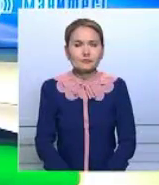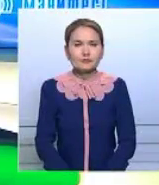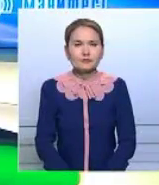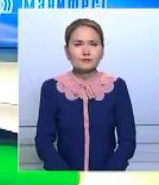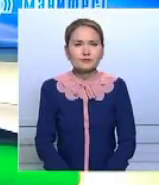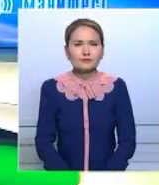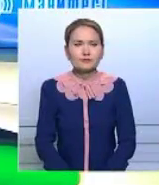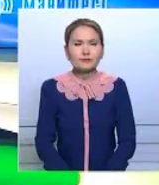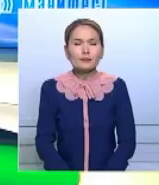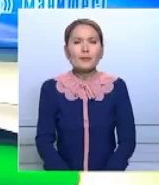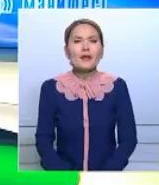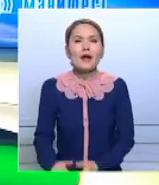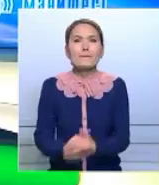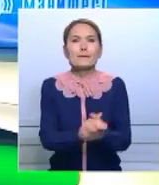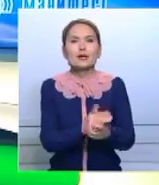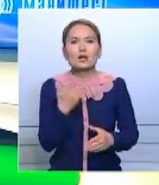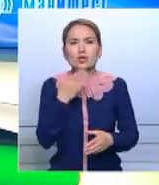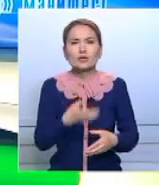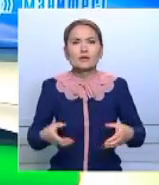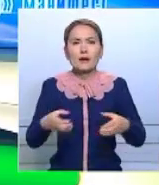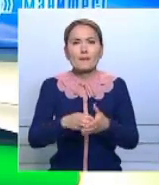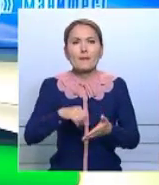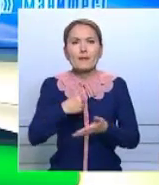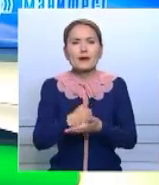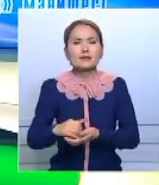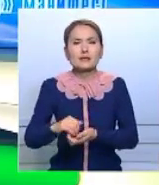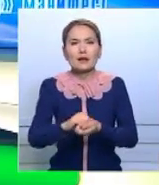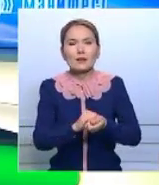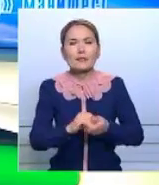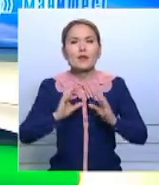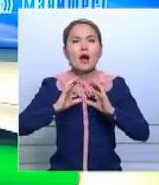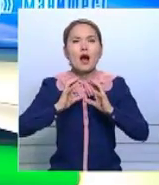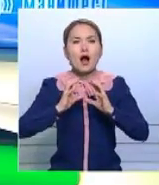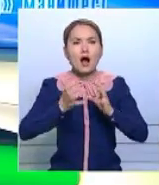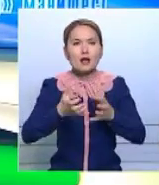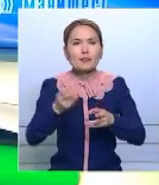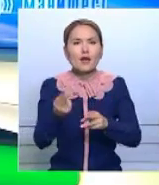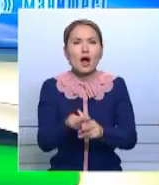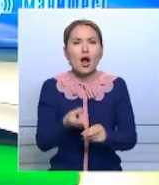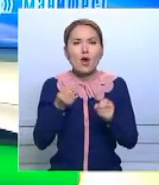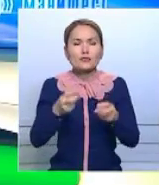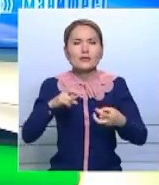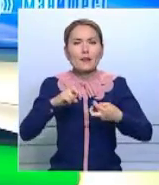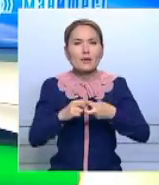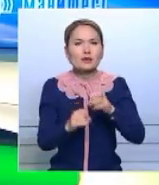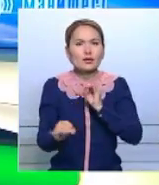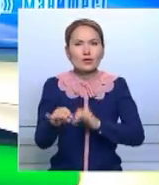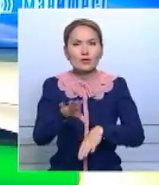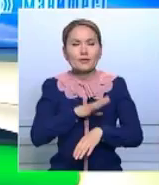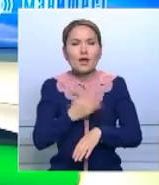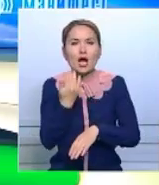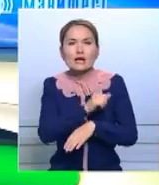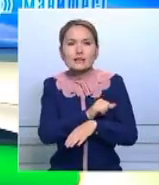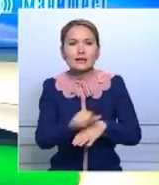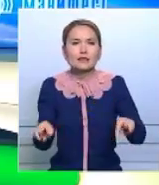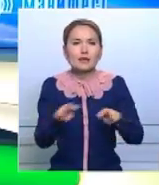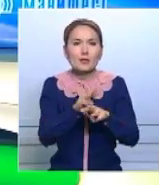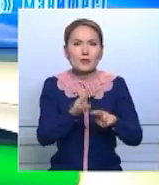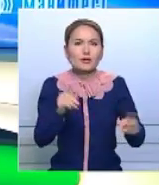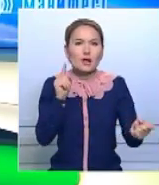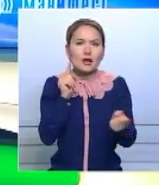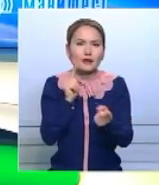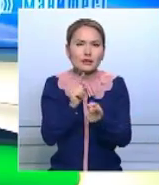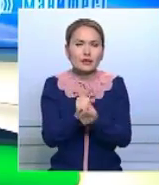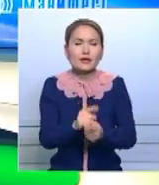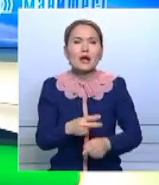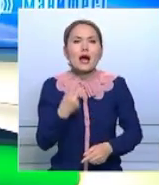Хабарымызды жалғастырамыз. Біріккен ұлттар ұйымының бас ассамблеясында ғаламды қауіпсіздік мәселесі қызу талқыланып жатыр. Сыртқы істер министрлерінің